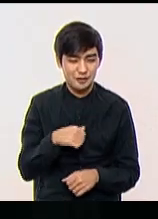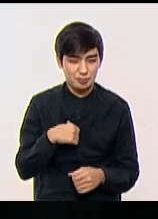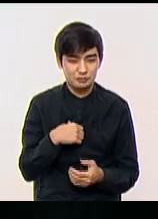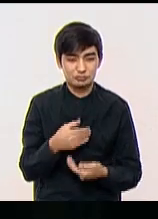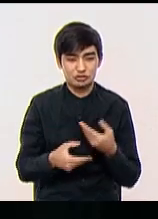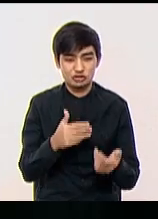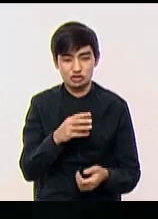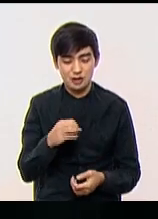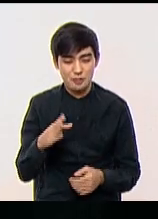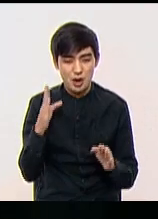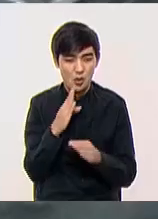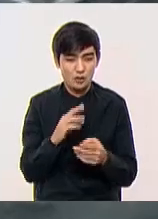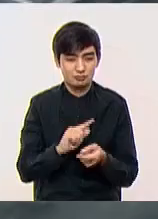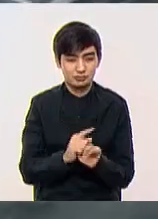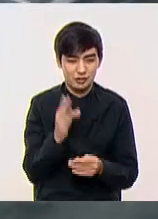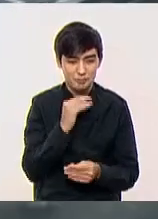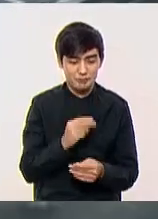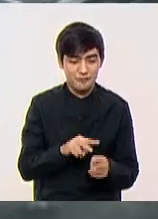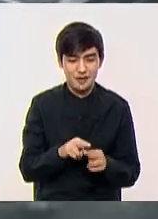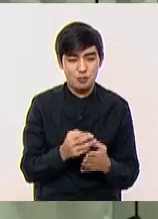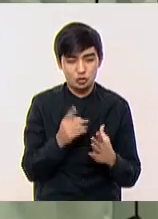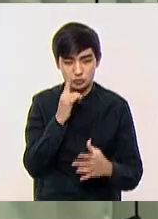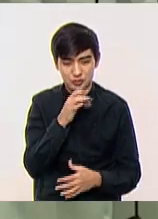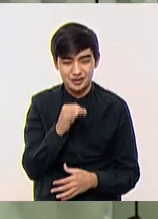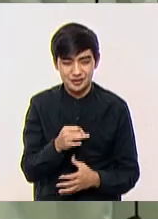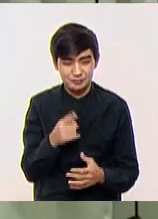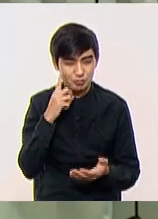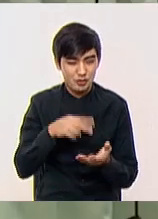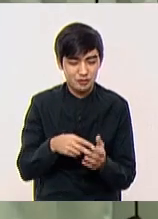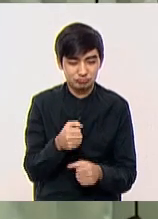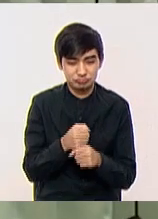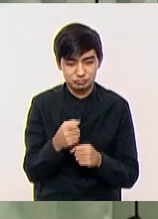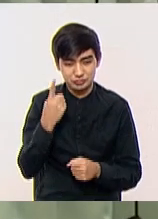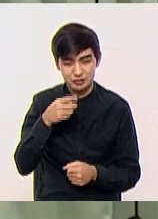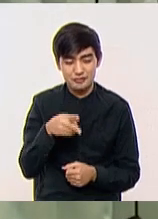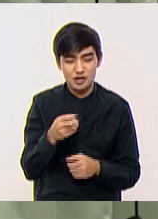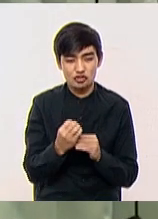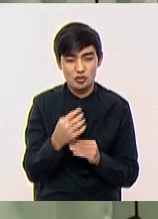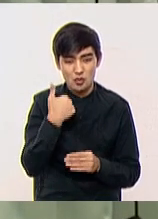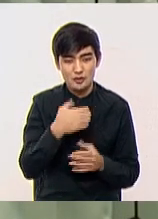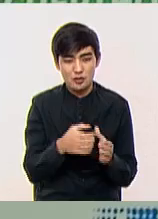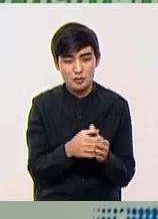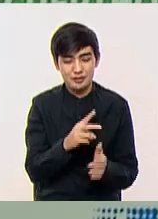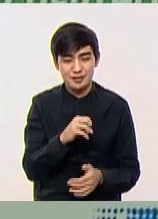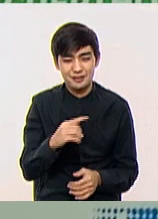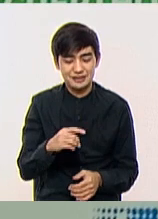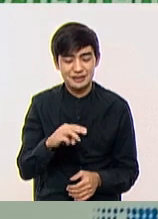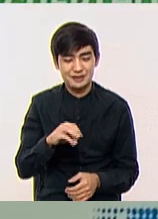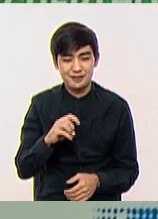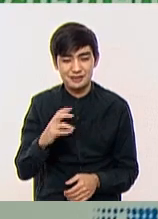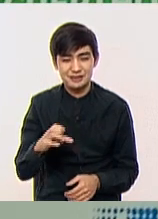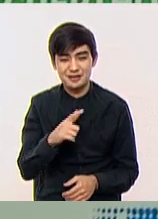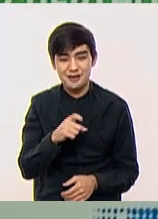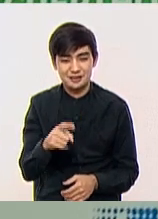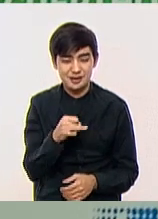шагов сохранения экологии нашей страны. Этот проект разработан и внедряется с 2014 года компанией «Кастрансгаз». Но чтобы